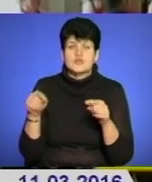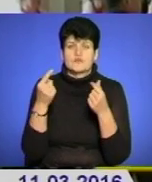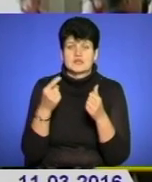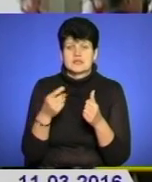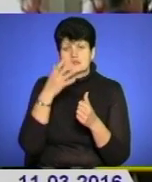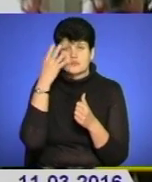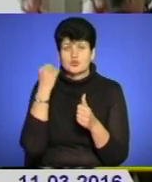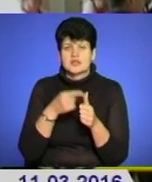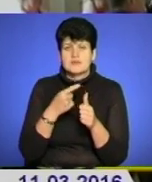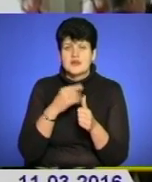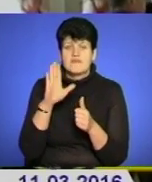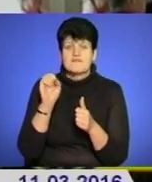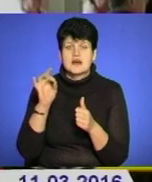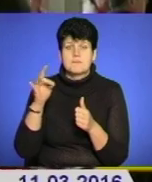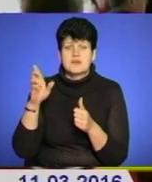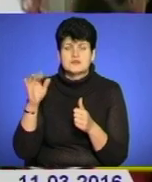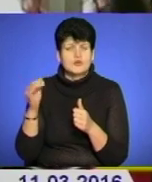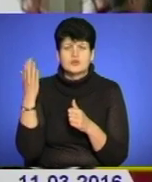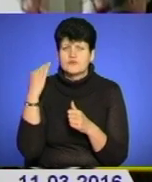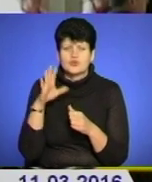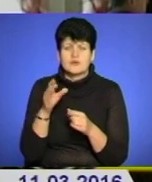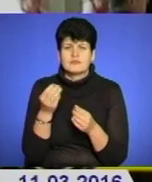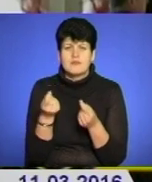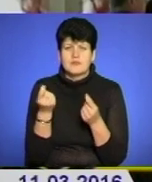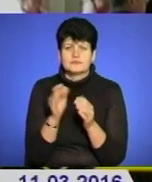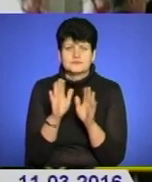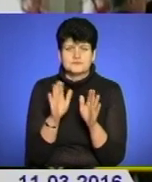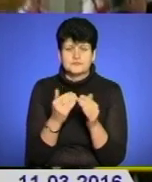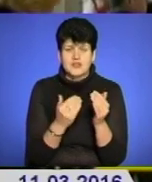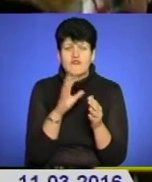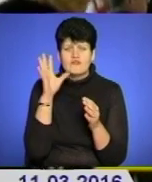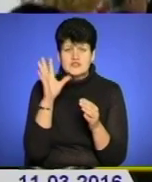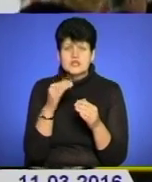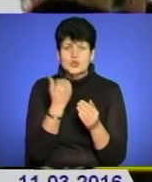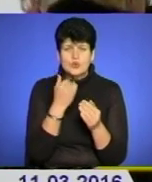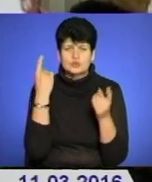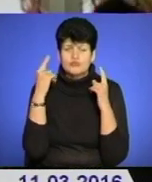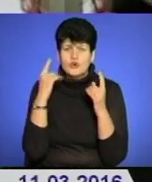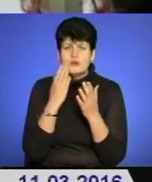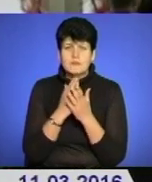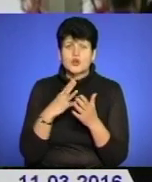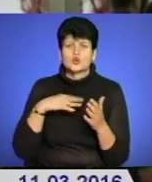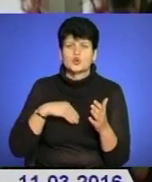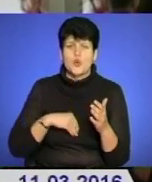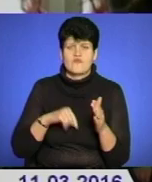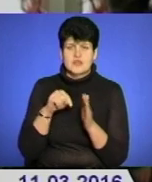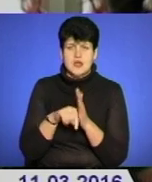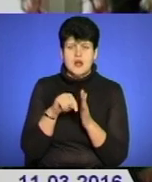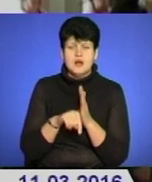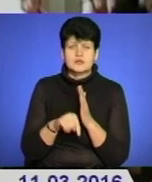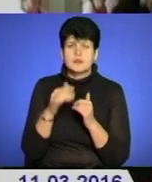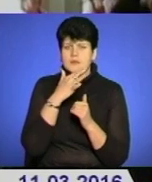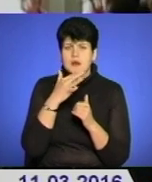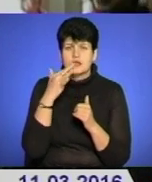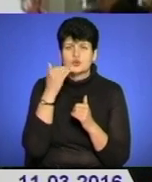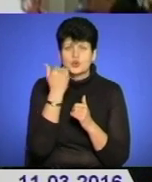якого свого часу небагато виконувалося в нас в Україні. Переважно всі твори його носять такий духовний характер. І багато його